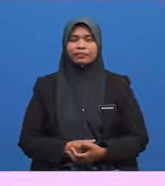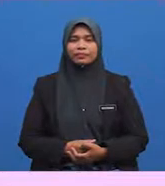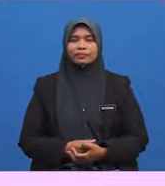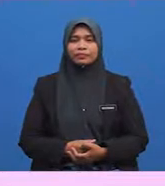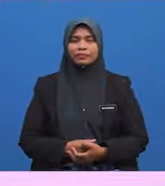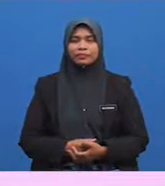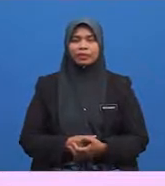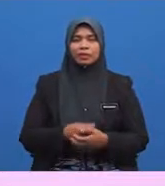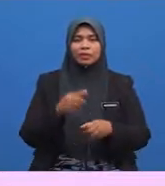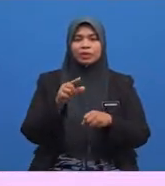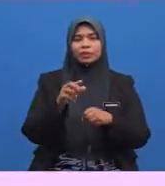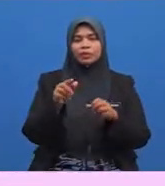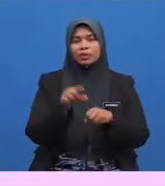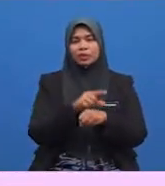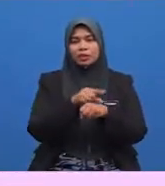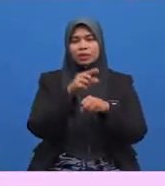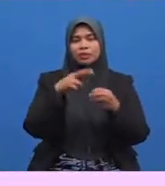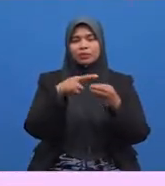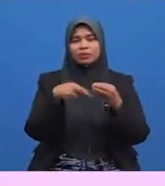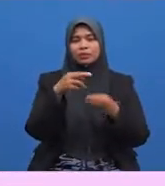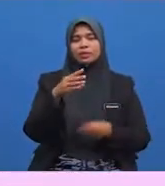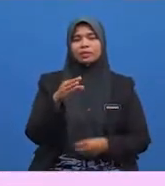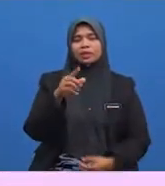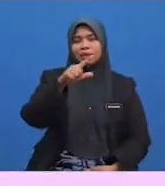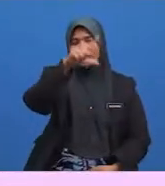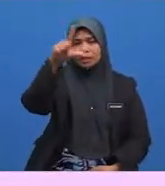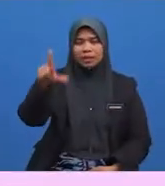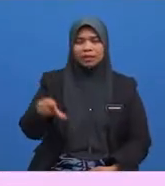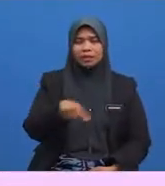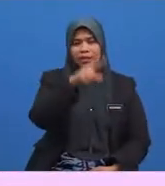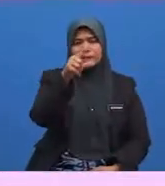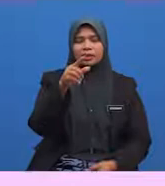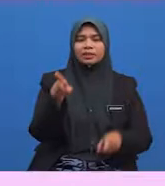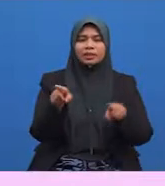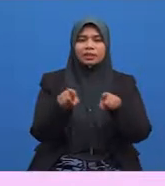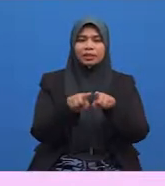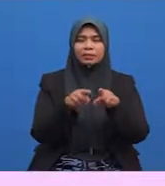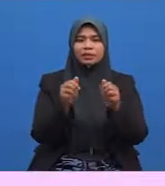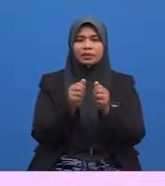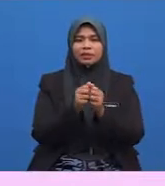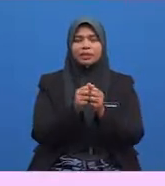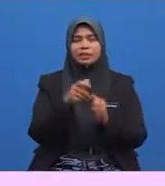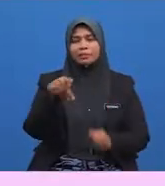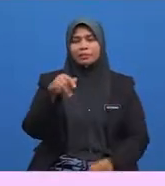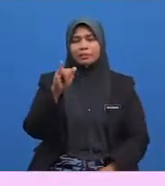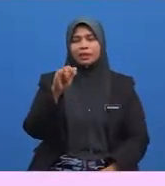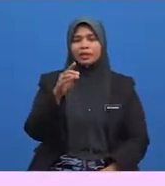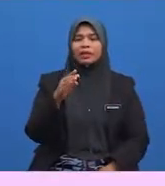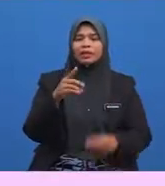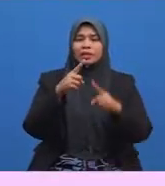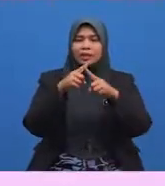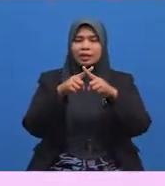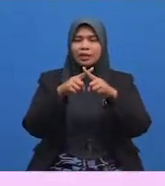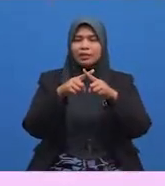Dengan menggunakan rumus, lilitan sama dengan pi darab diameter atau